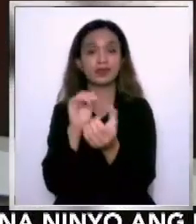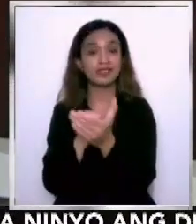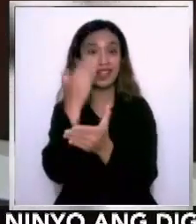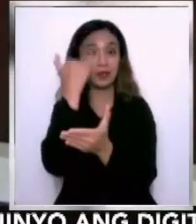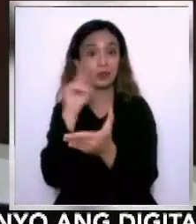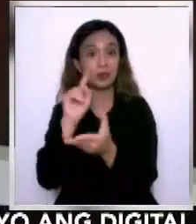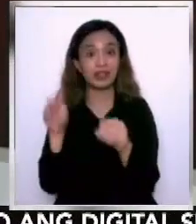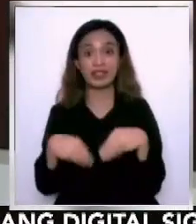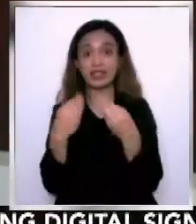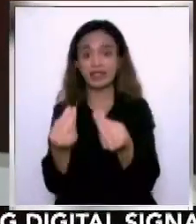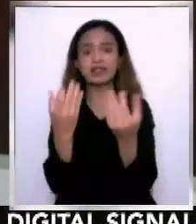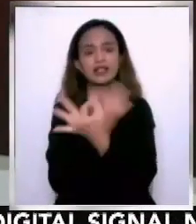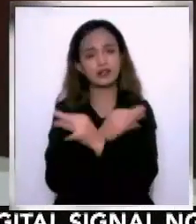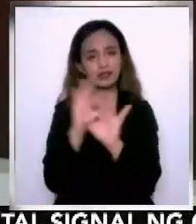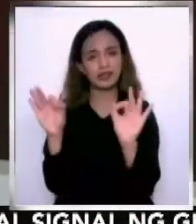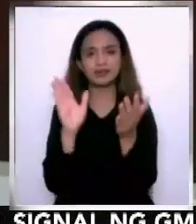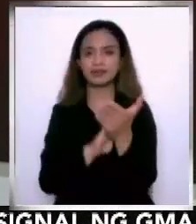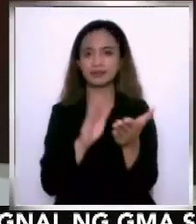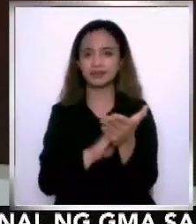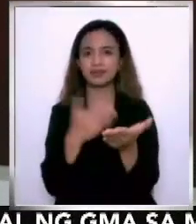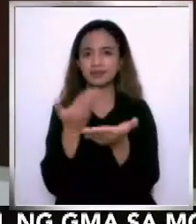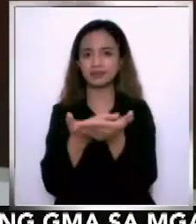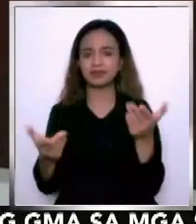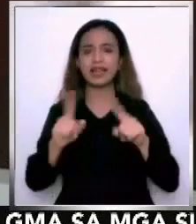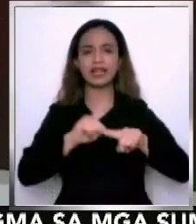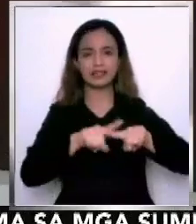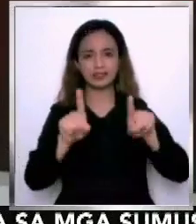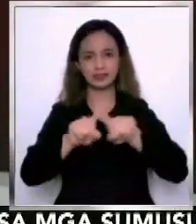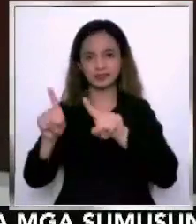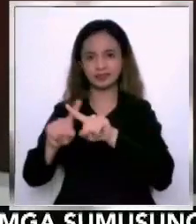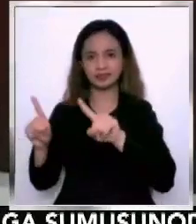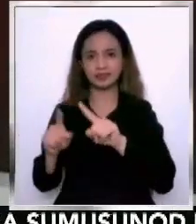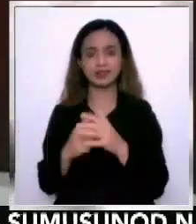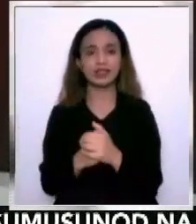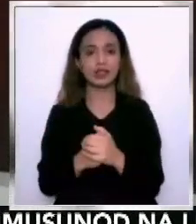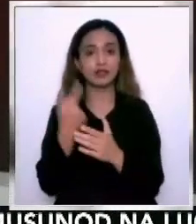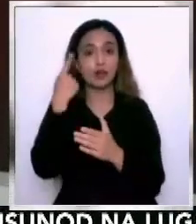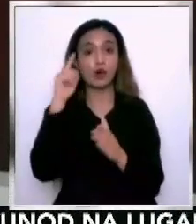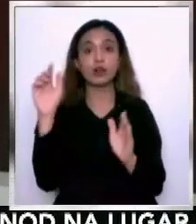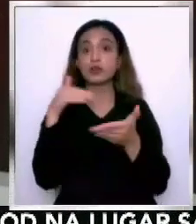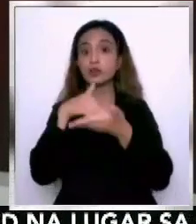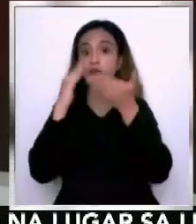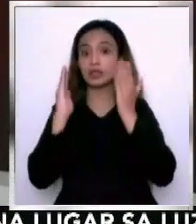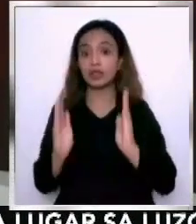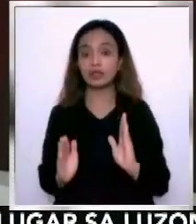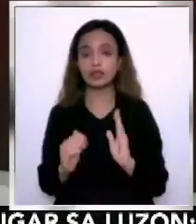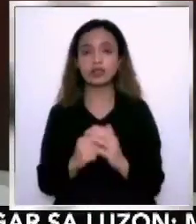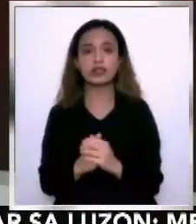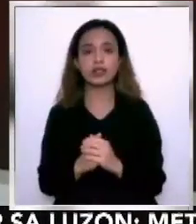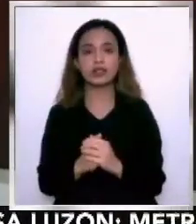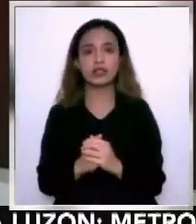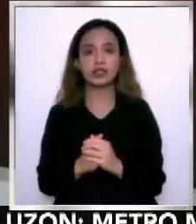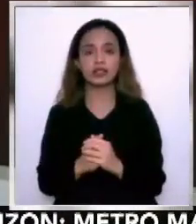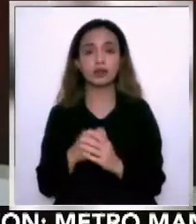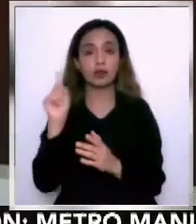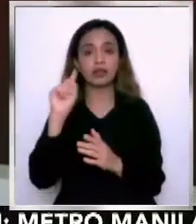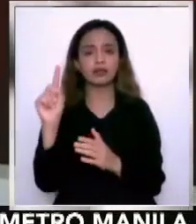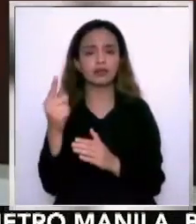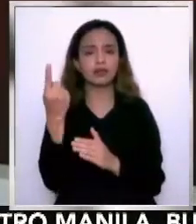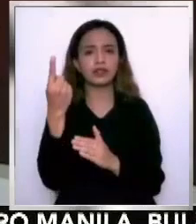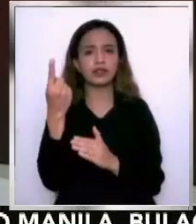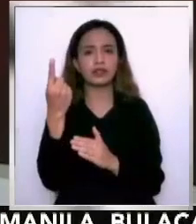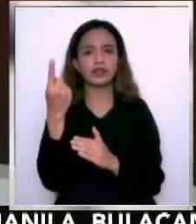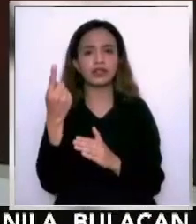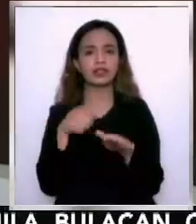school supplies at iba pang mga kagamitan sa mga estudyante sa ilalim ng ating unang hakbang sa